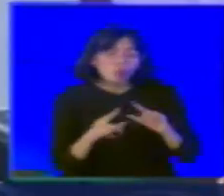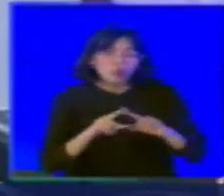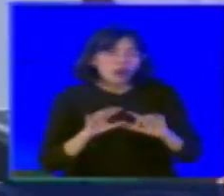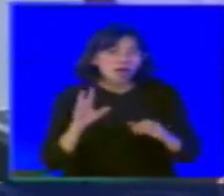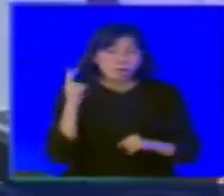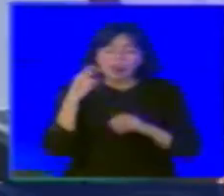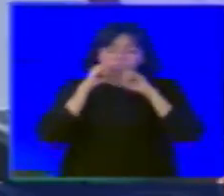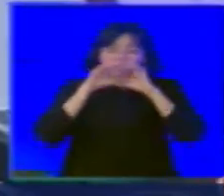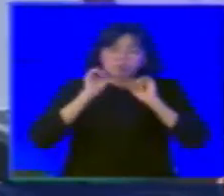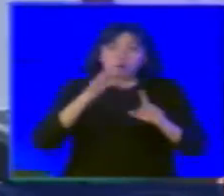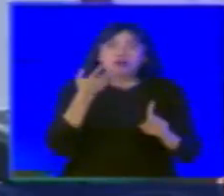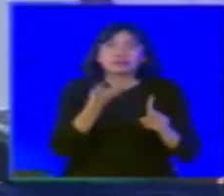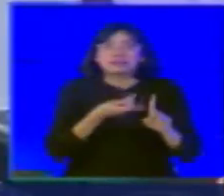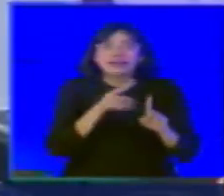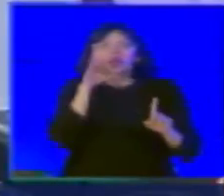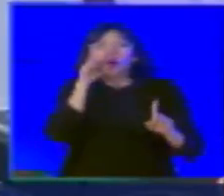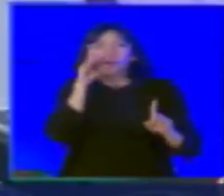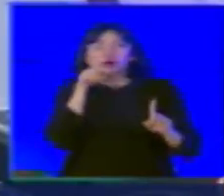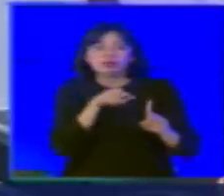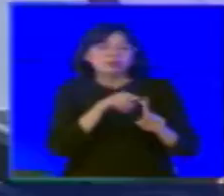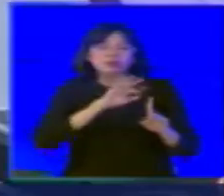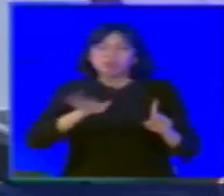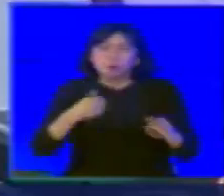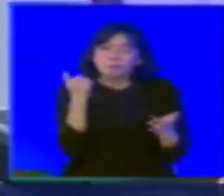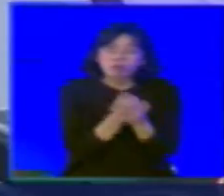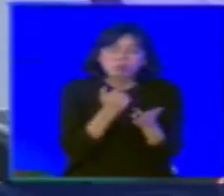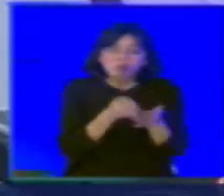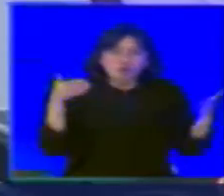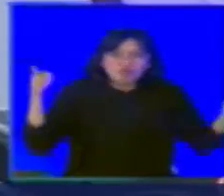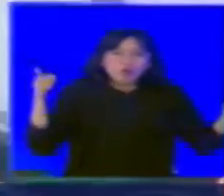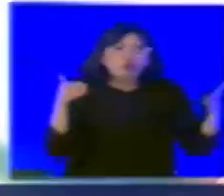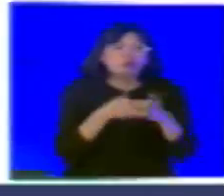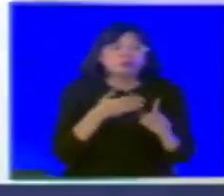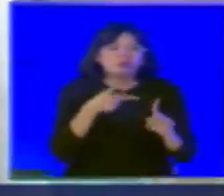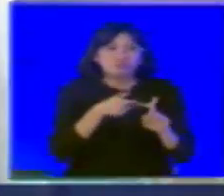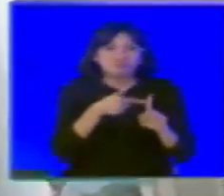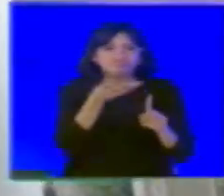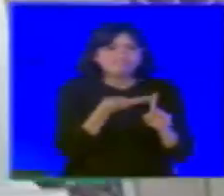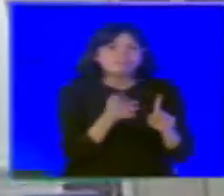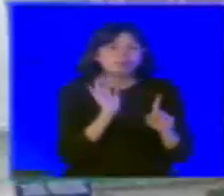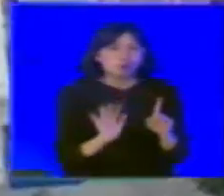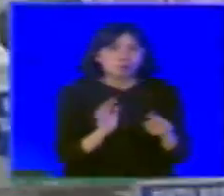semua betul-betul akan terkonsentrasi di satu juru bicara.